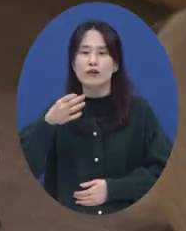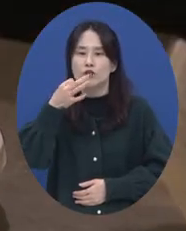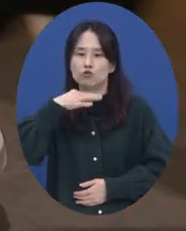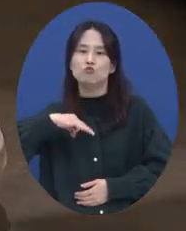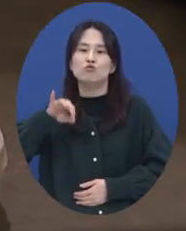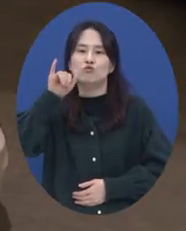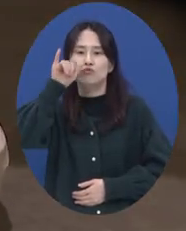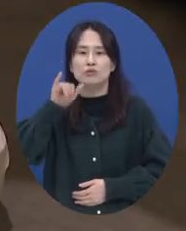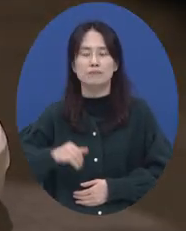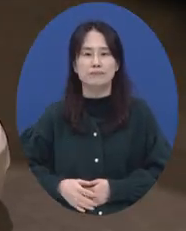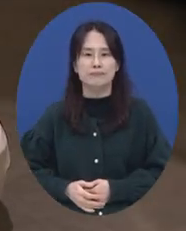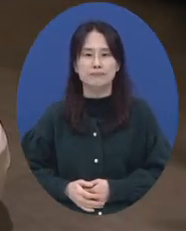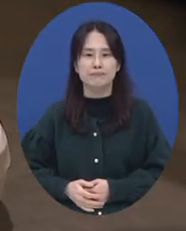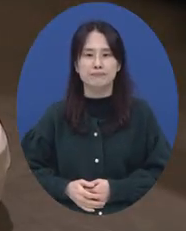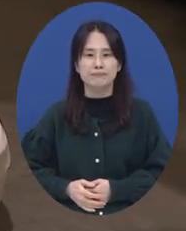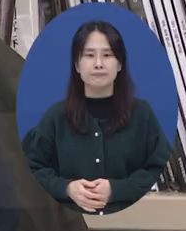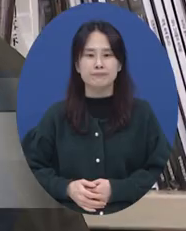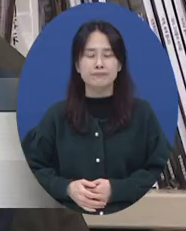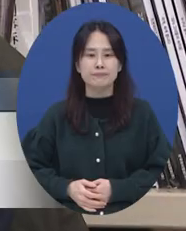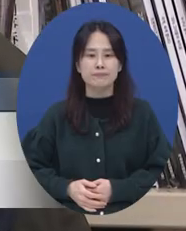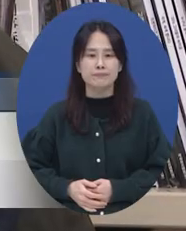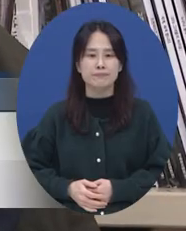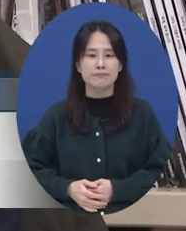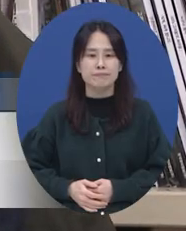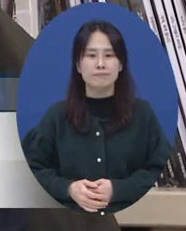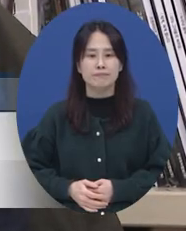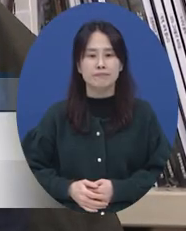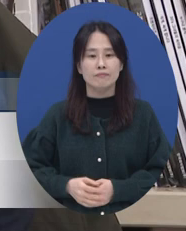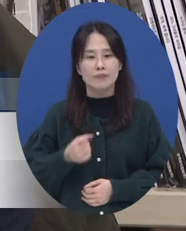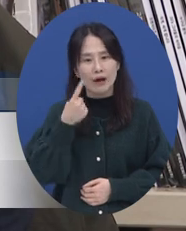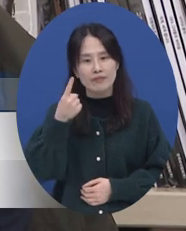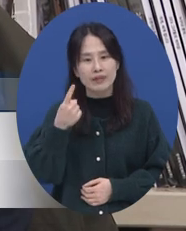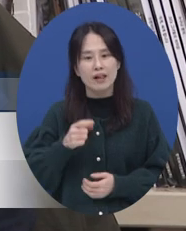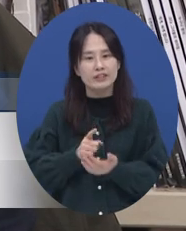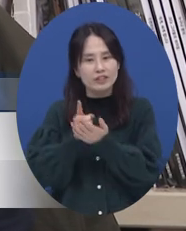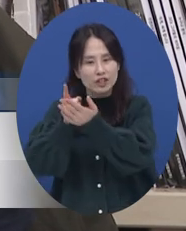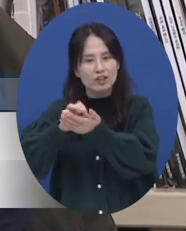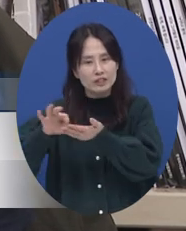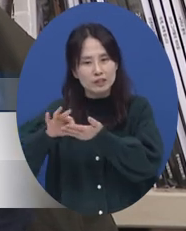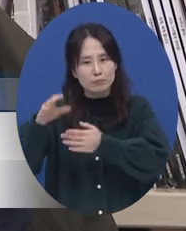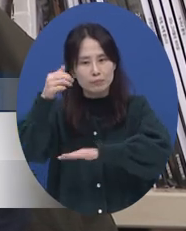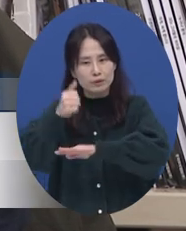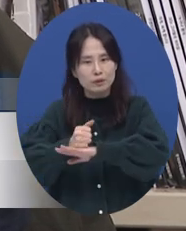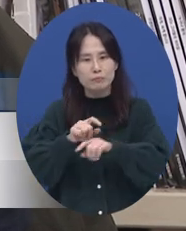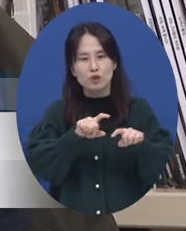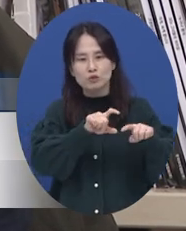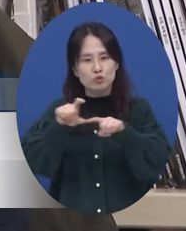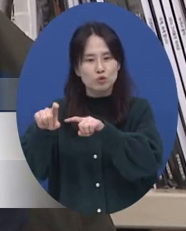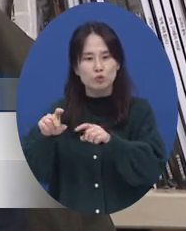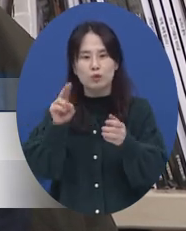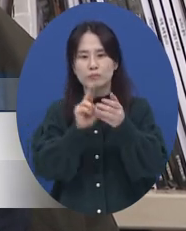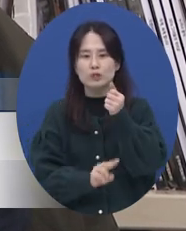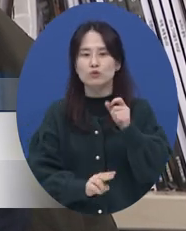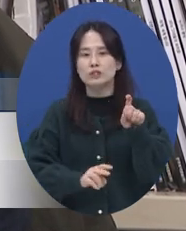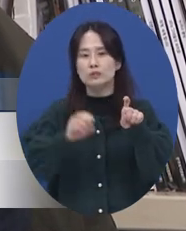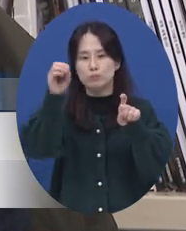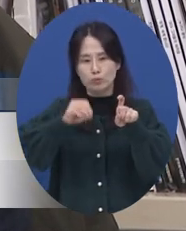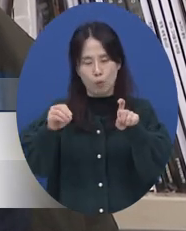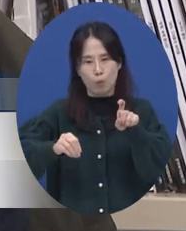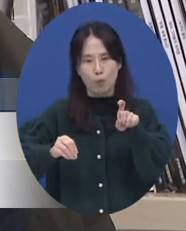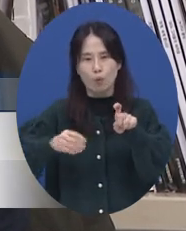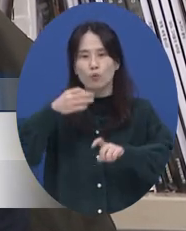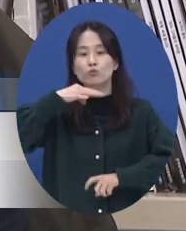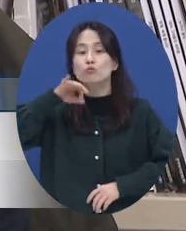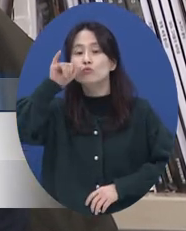발생한 셈입니다 또 저희들이 이 점 에서 사용해본 결과 평균적으로 전체 매출 해서 10% 안팎을 찾으라고